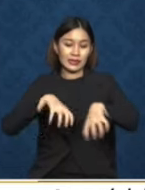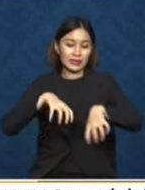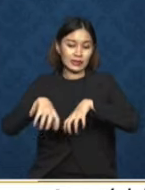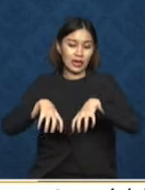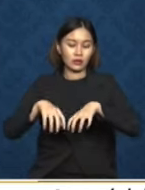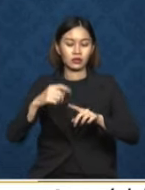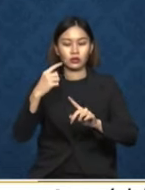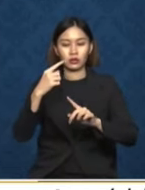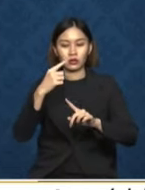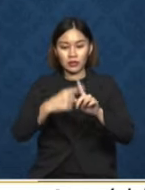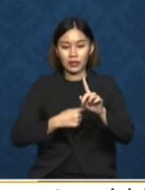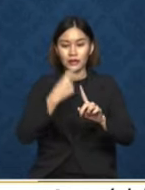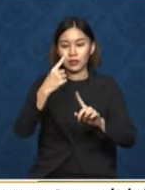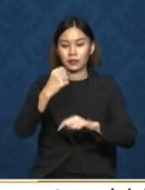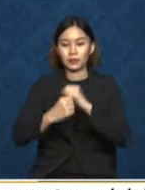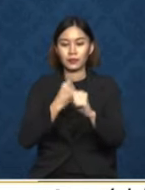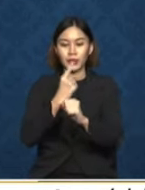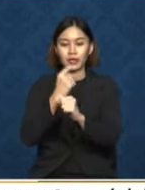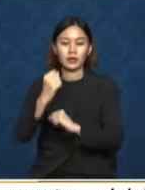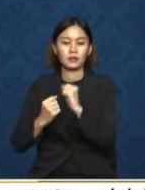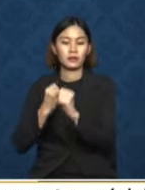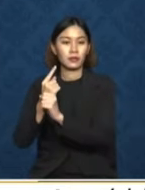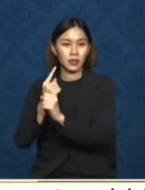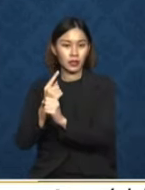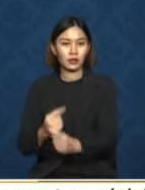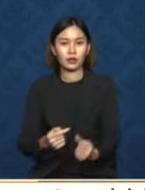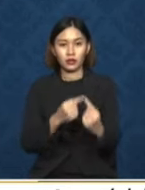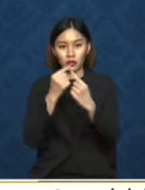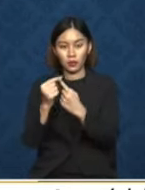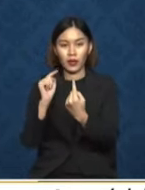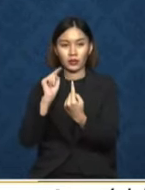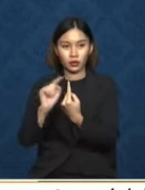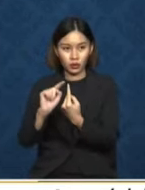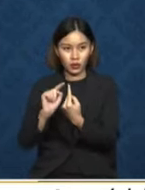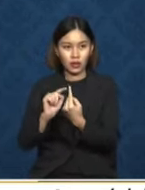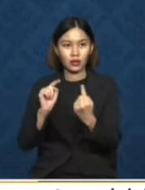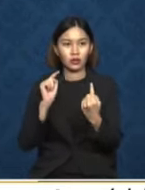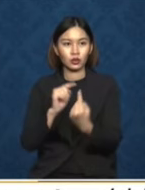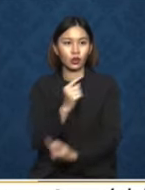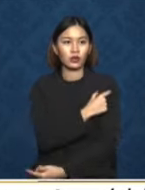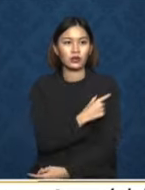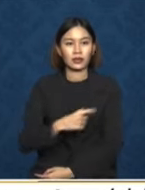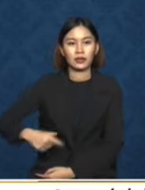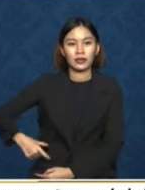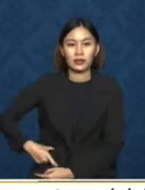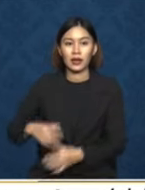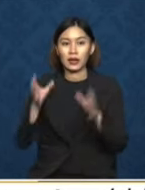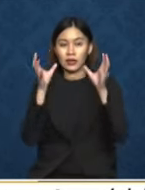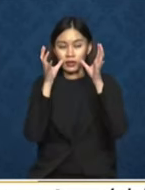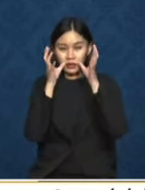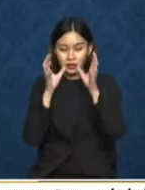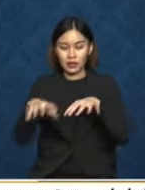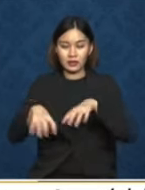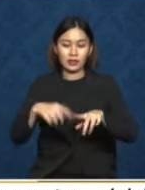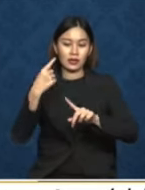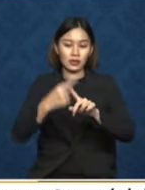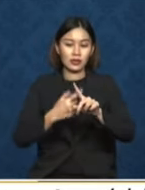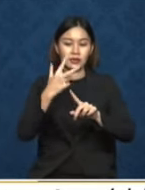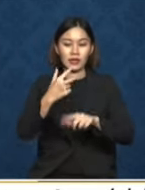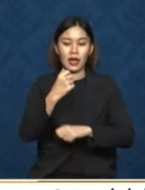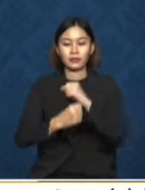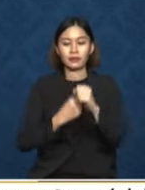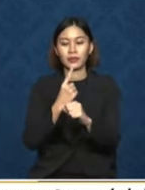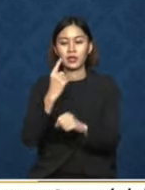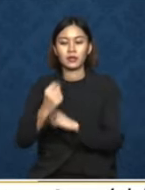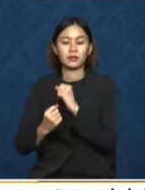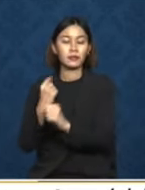เดือนITราคมของทุกปีงานต่ไปคือ พิธีบวงสวงพระเจ้าเสือวัดพคพระทบช้างจัดขึ้อกเด ของทุปีคร